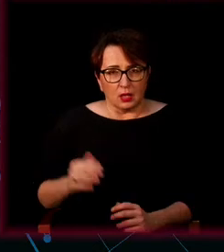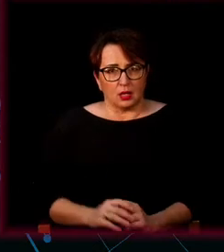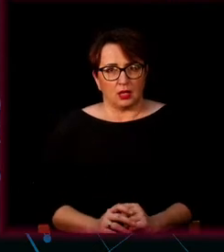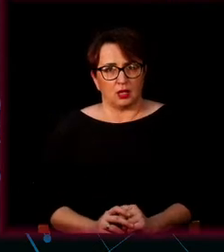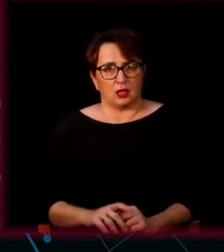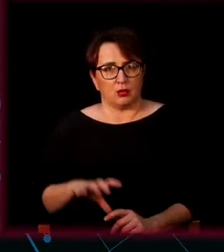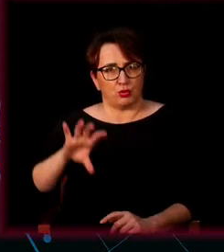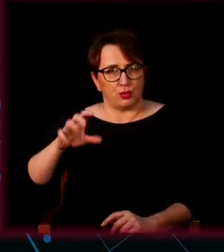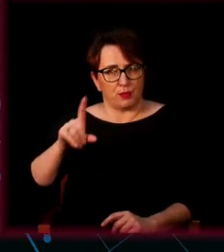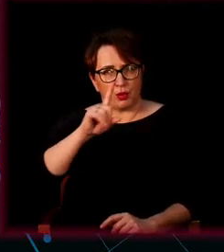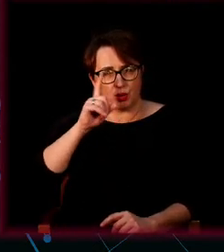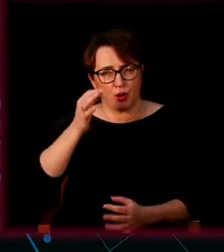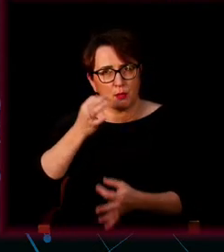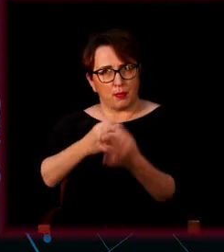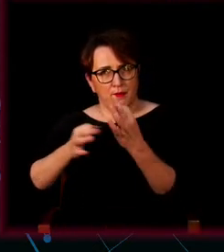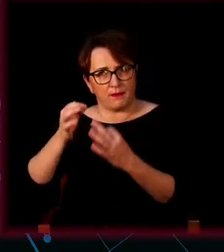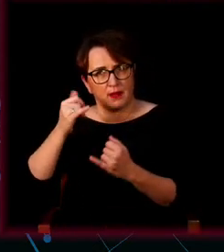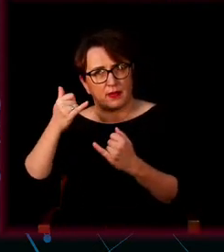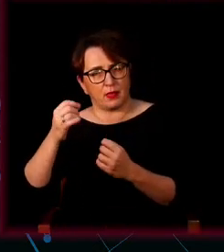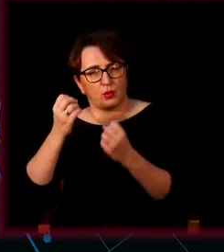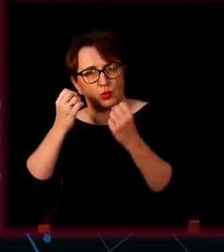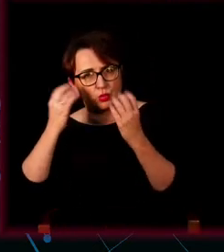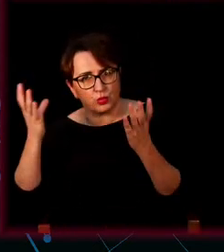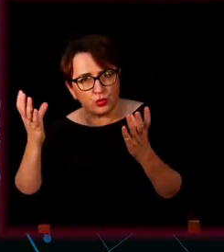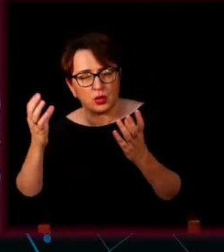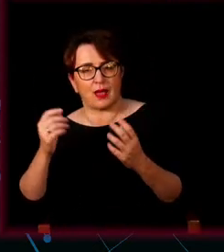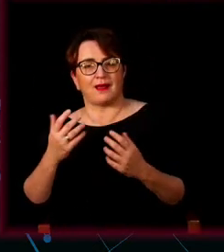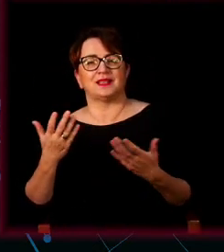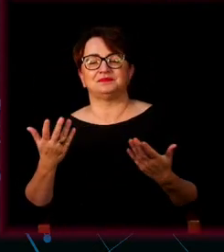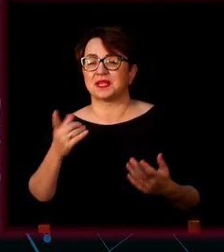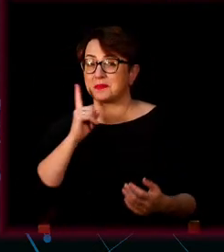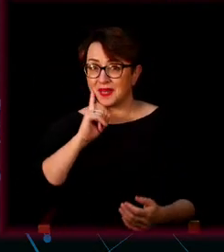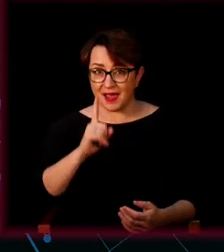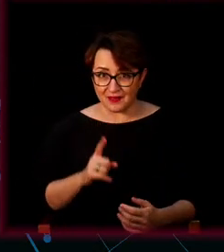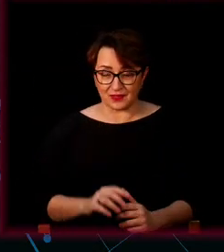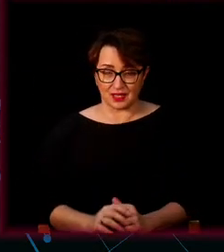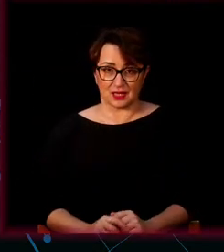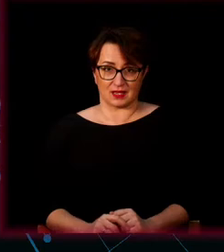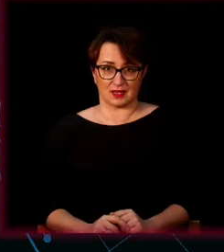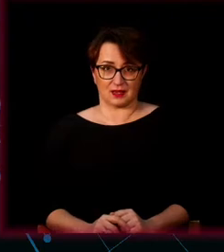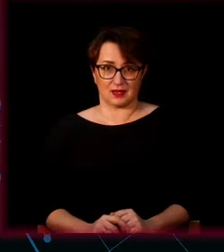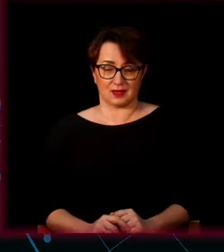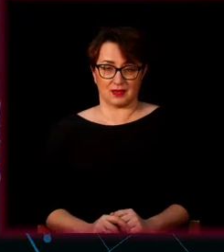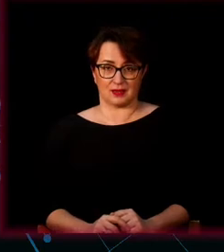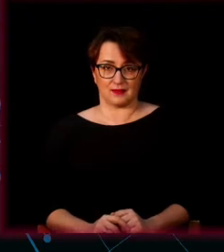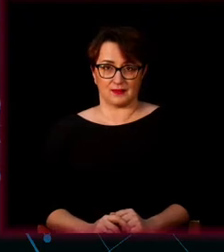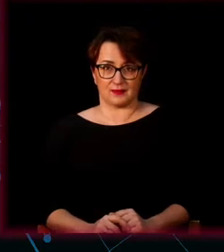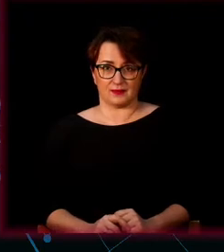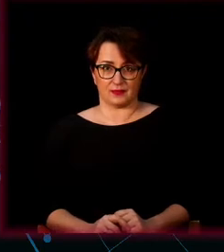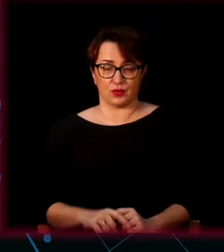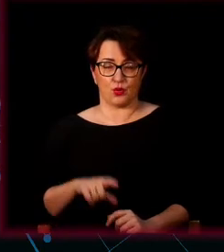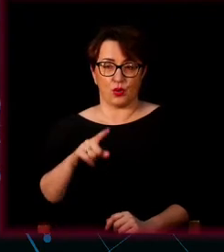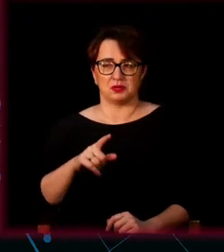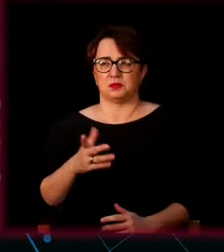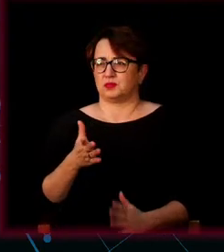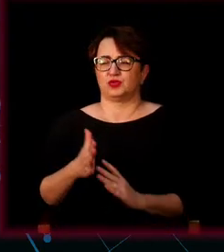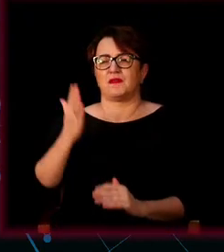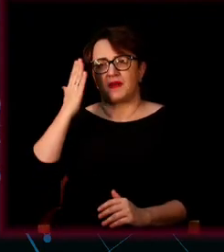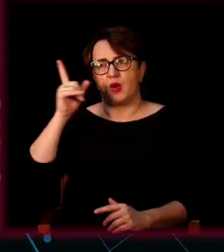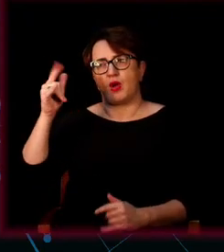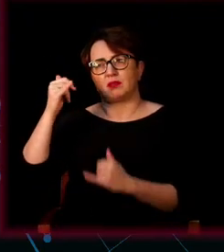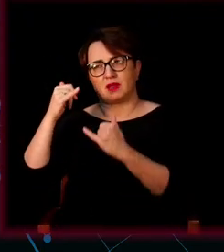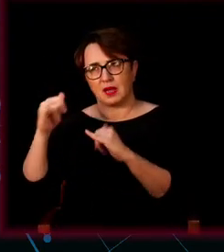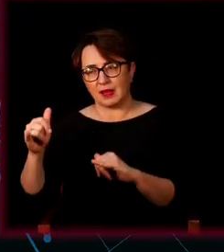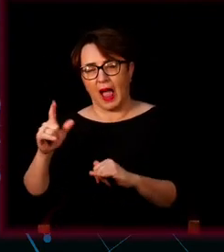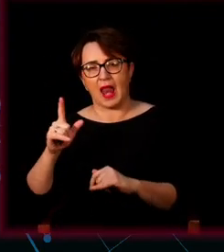że rozumie Getańczyków, że rozumie tę inną kulturę, to tak naprawdę poza tym, że wie o tym, że oni są inni, to